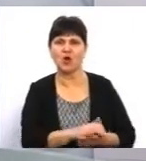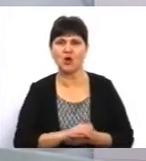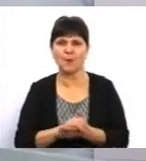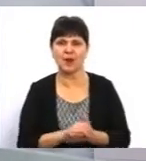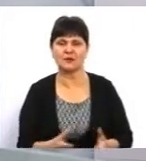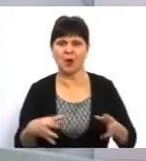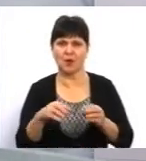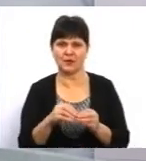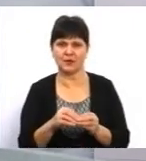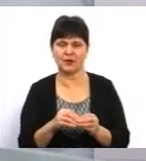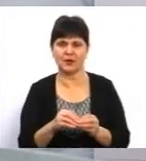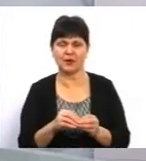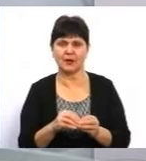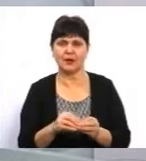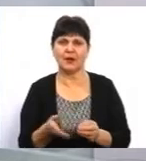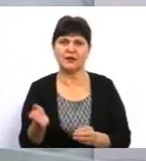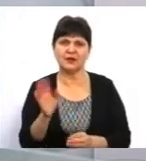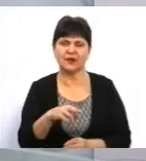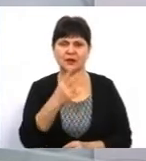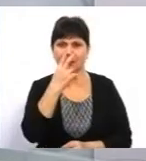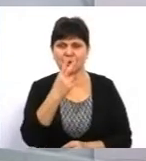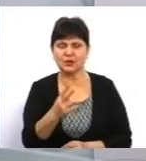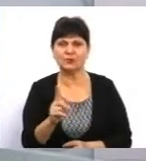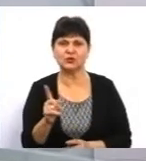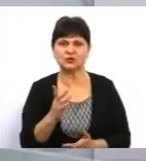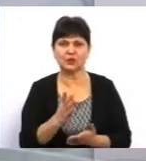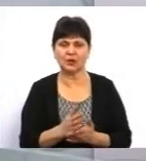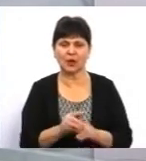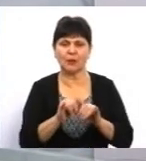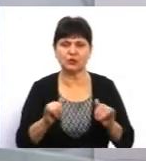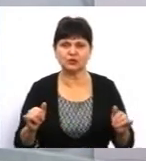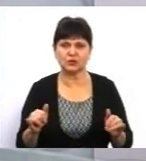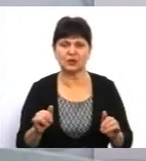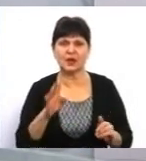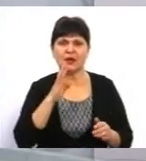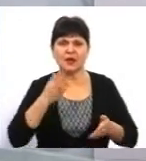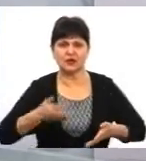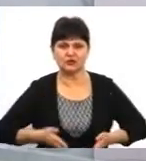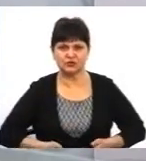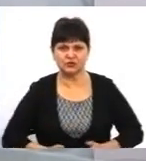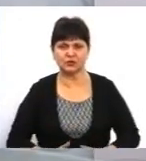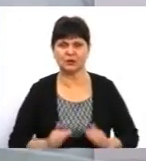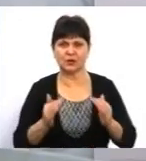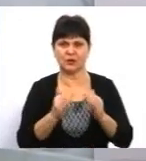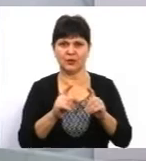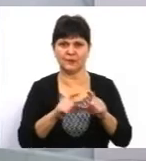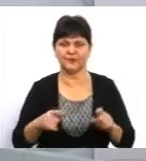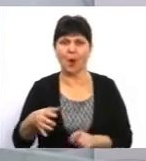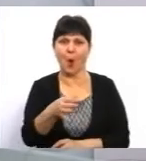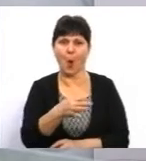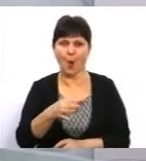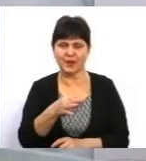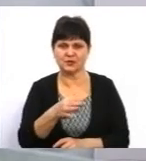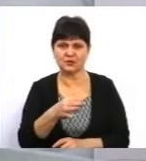доволі поширеною, коли жінка народжує в пологовому будинку, в обласному пологовому будинку, так,